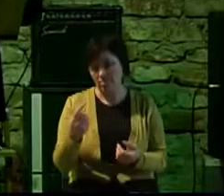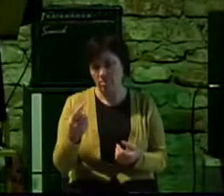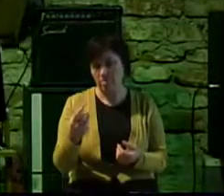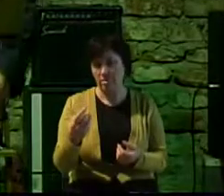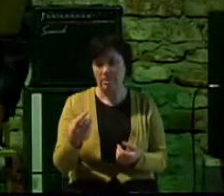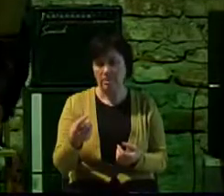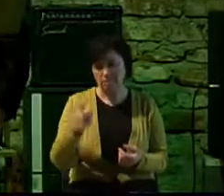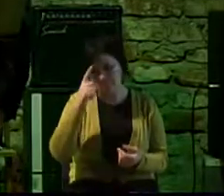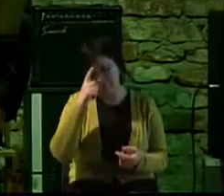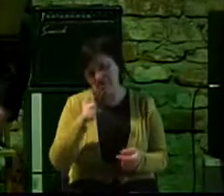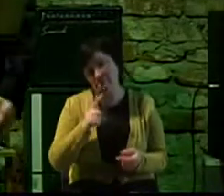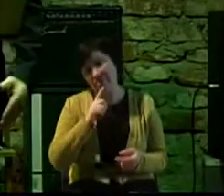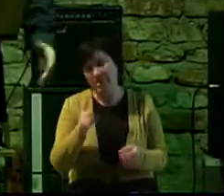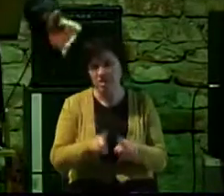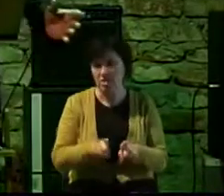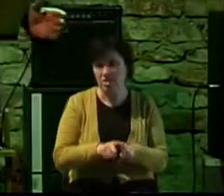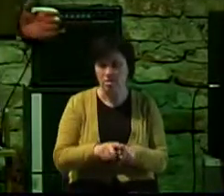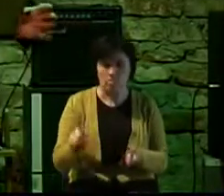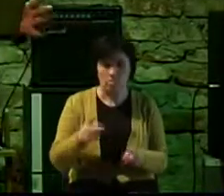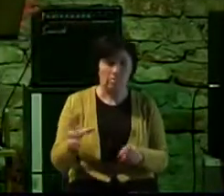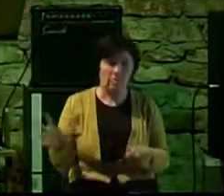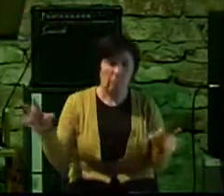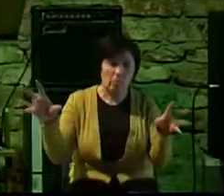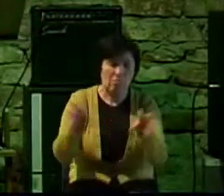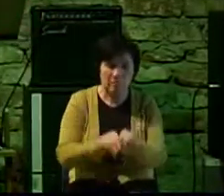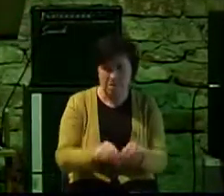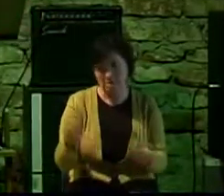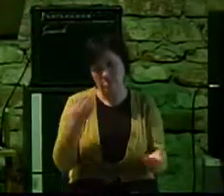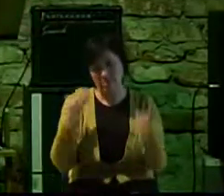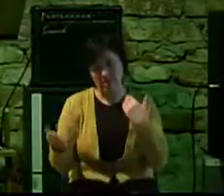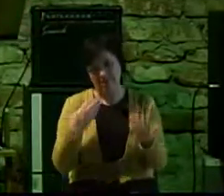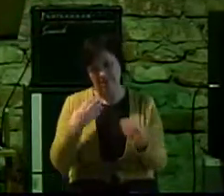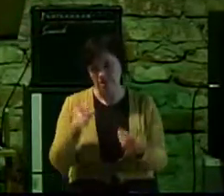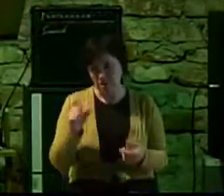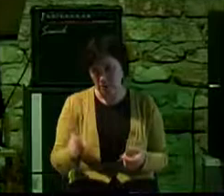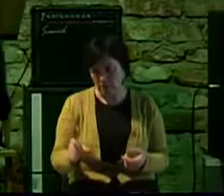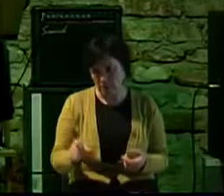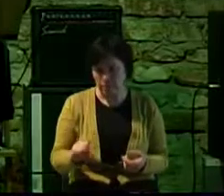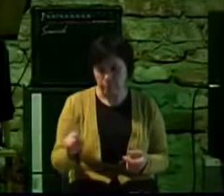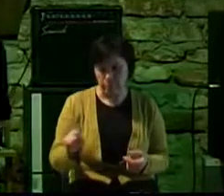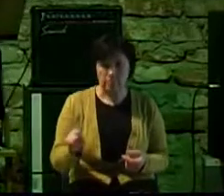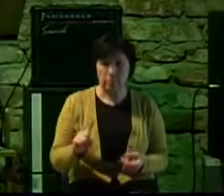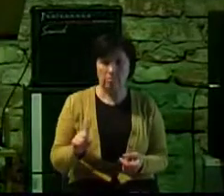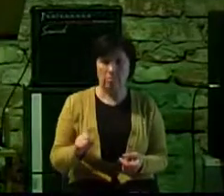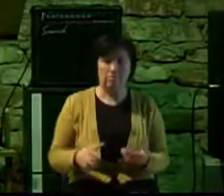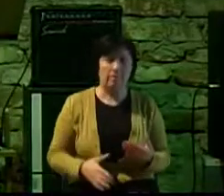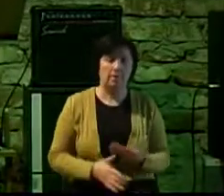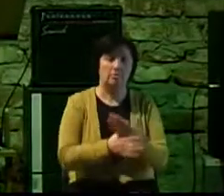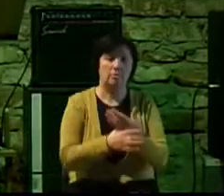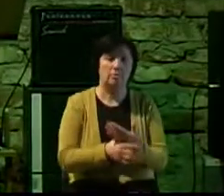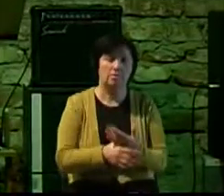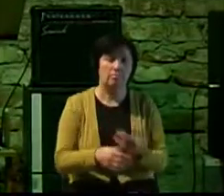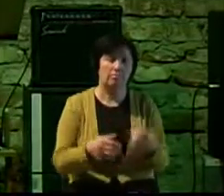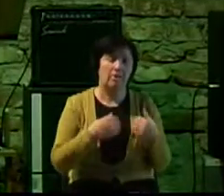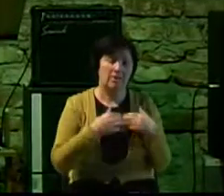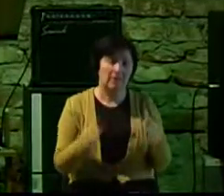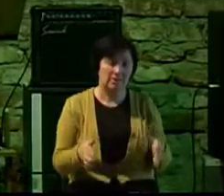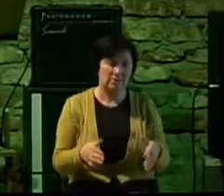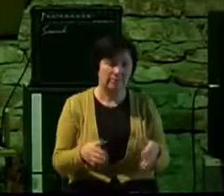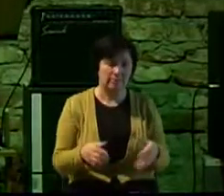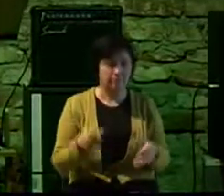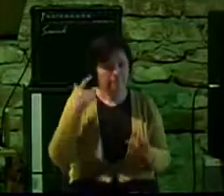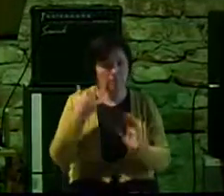или сестер, для того, чтобы пойти и вместе поговорить с этим братом, для того, чтобы помочь ему